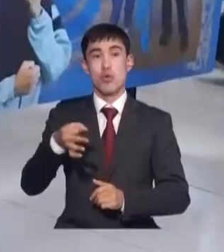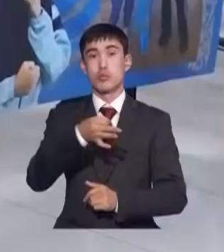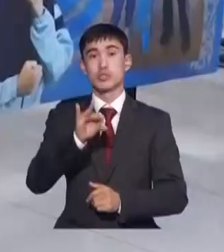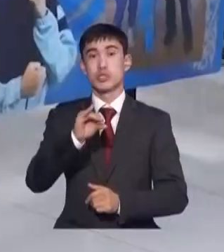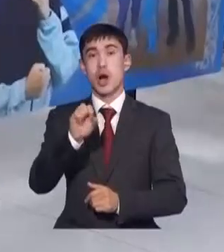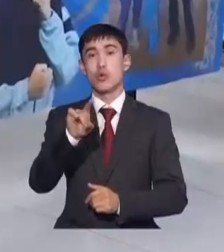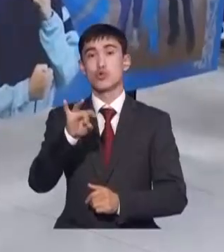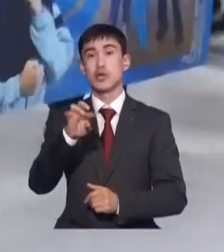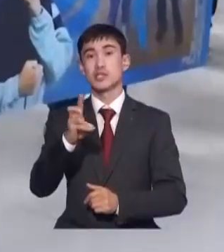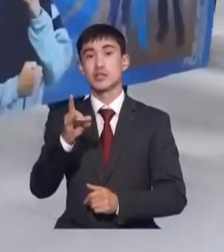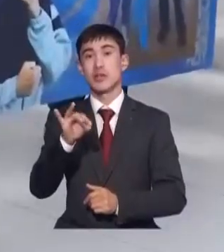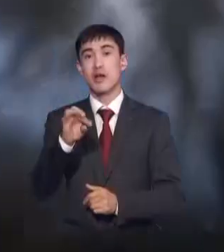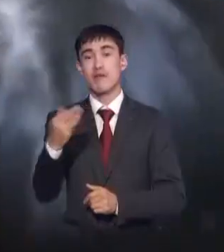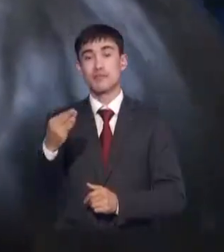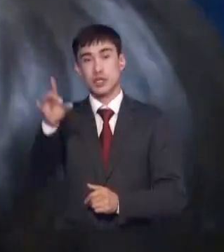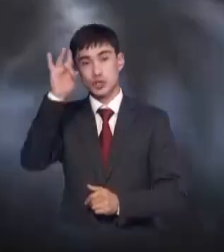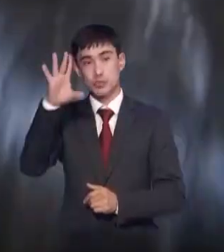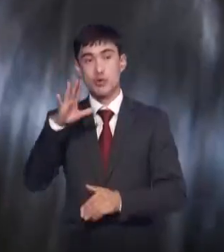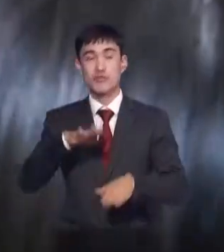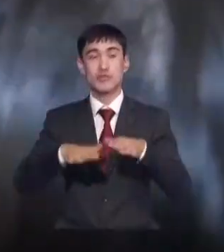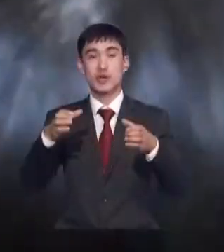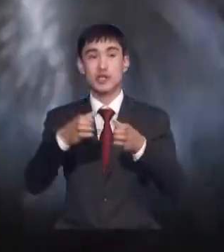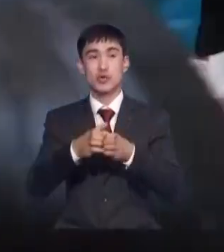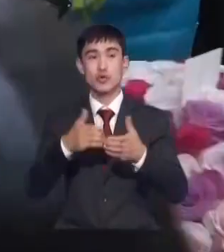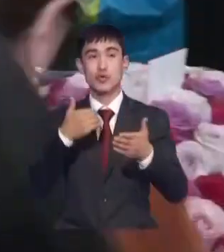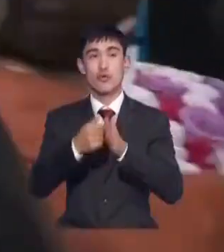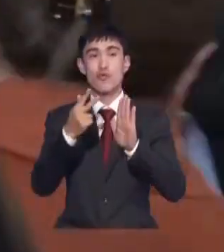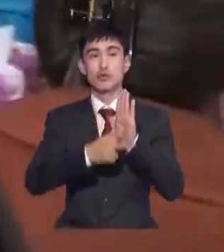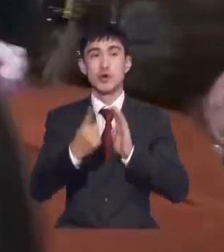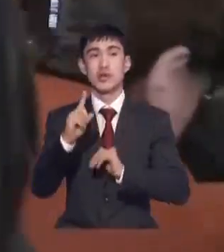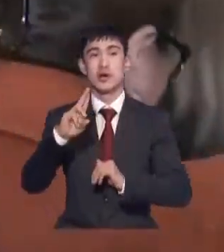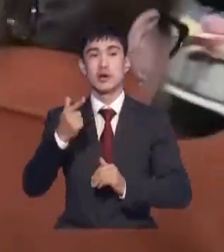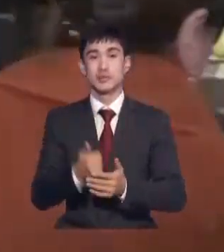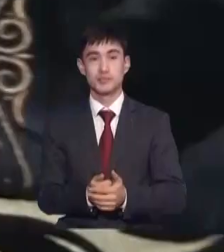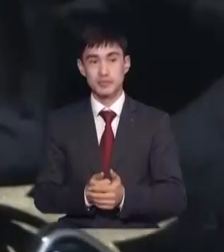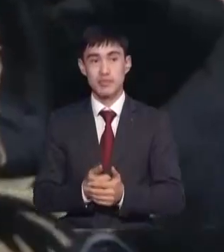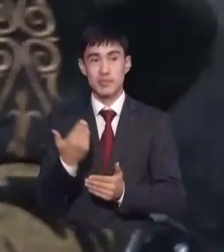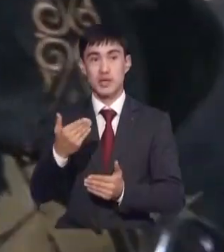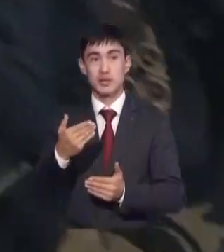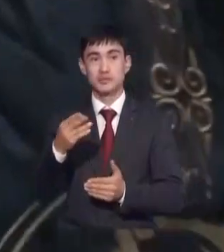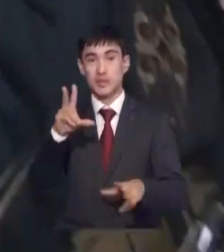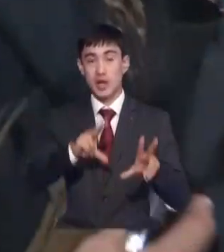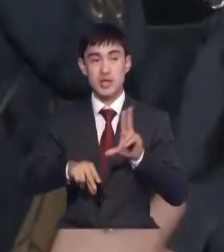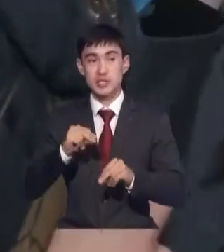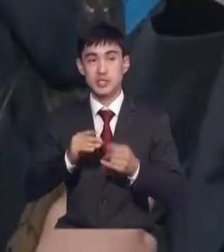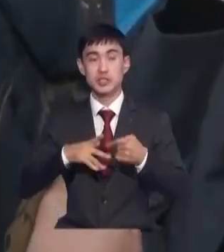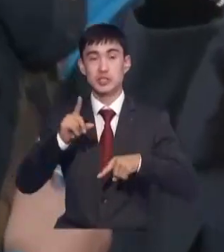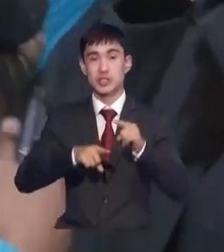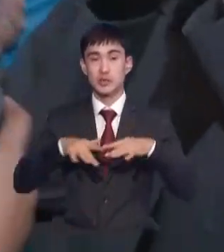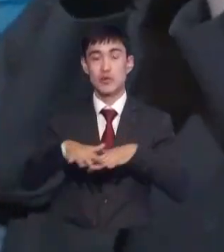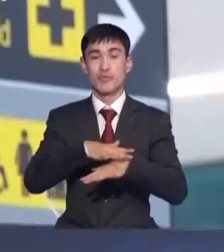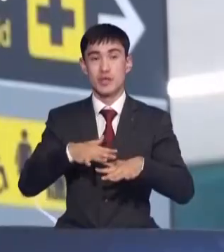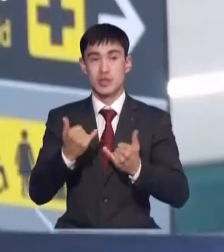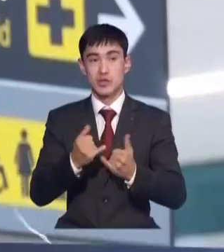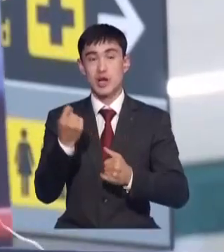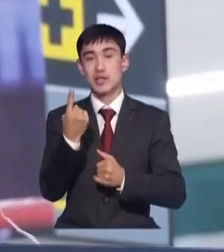принесла Аружан Зейналаева, став чемпионкой весовой категории до 81 килограмма и оправдав надежды земляков. Еще